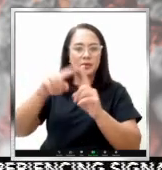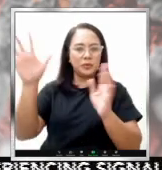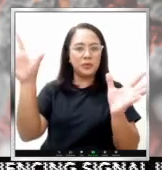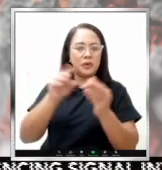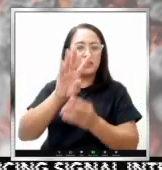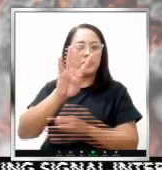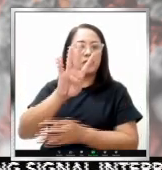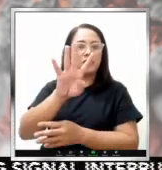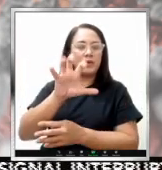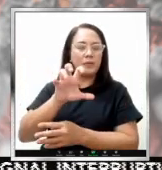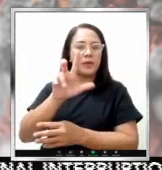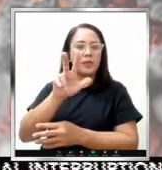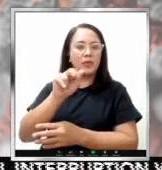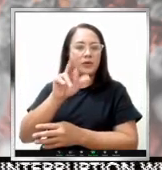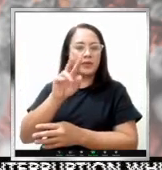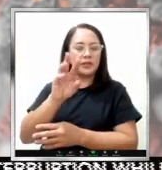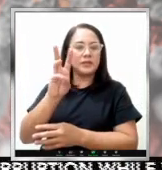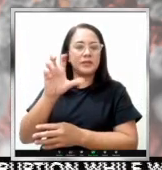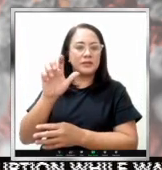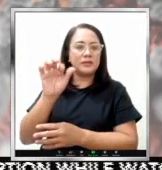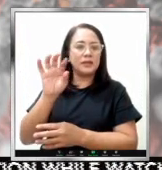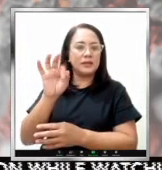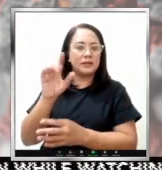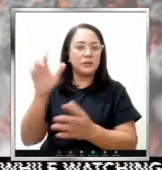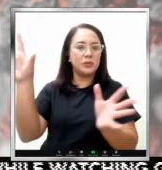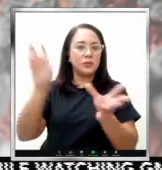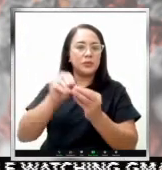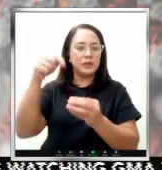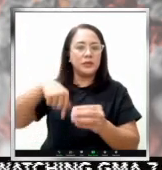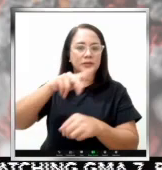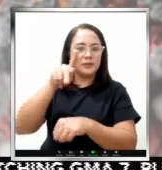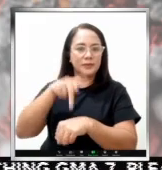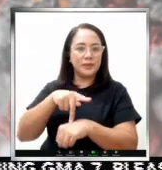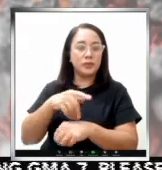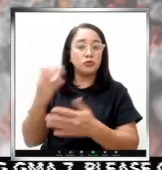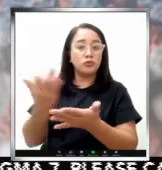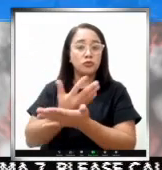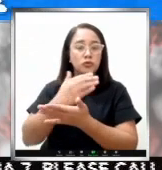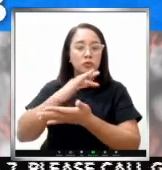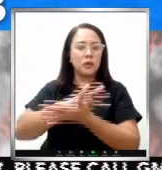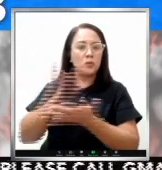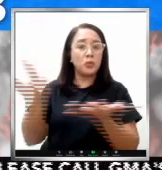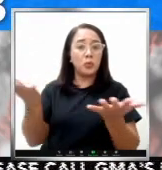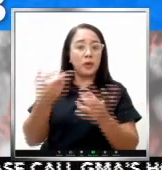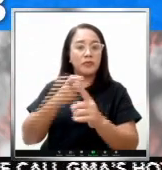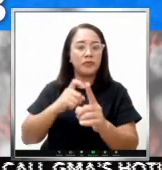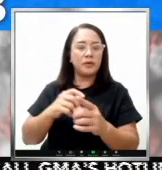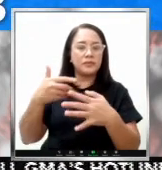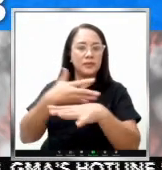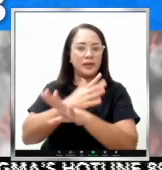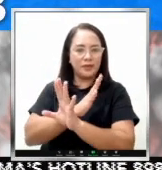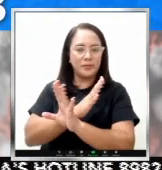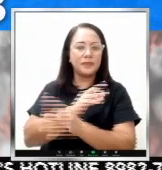513,619 na ang total cases sa bansa. Sa mga bagong kaso, pinakamarami na itala sa Davao City.